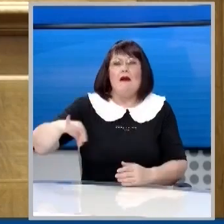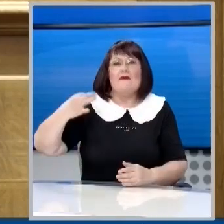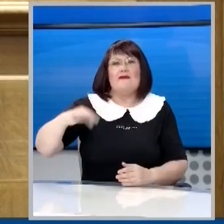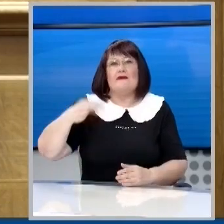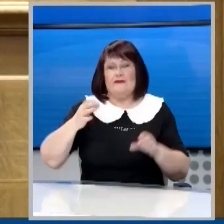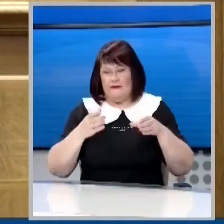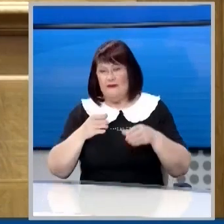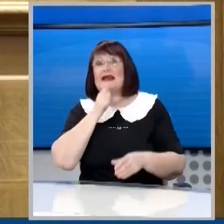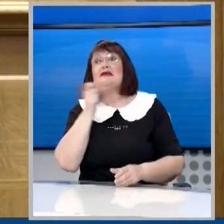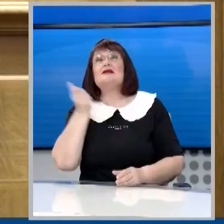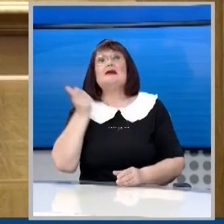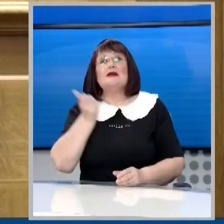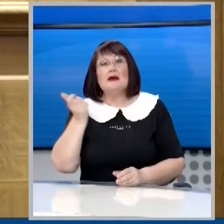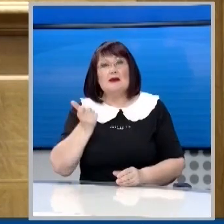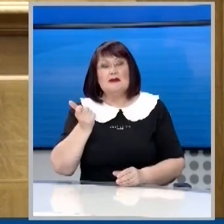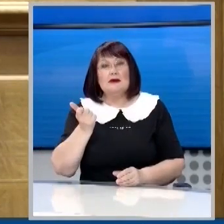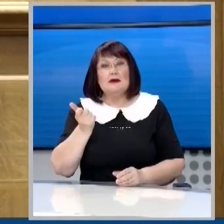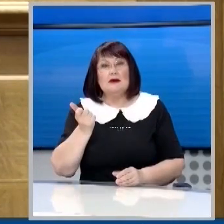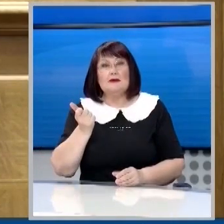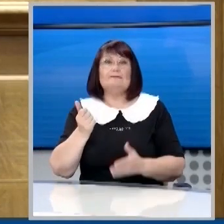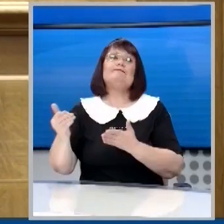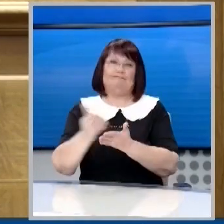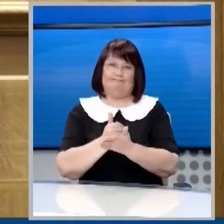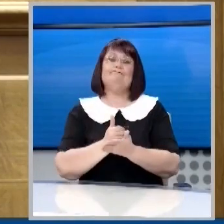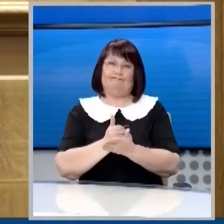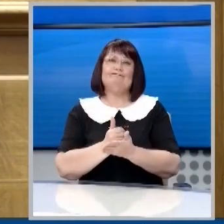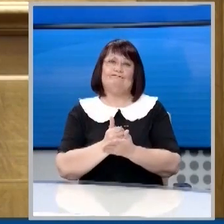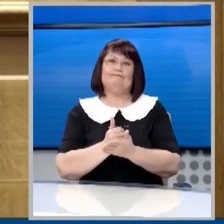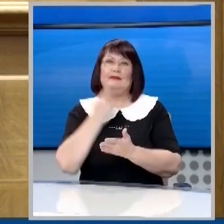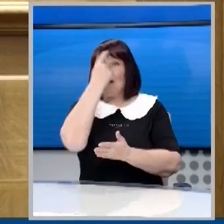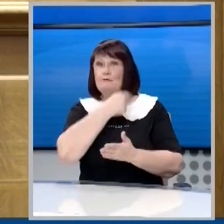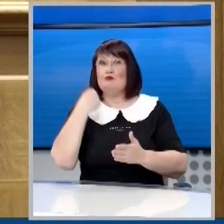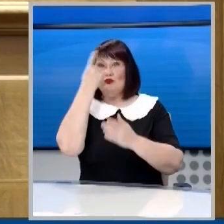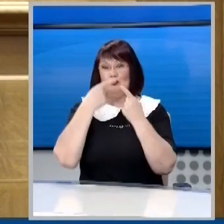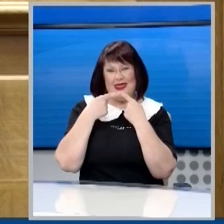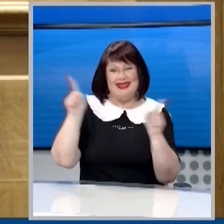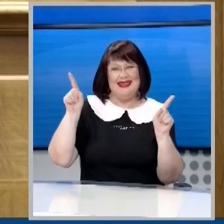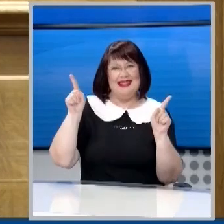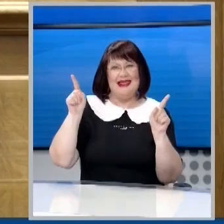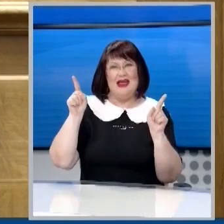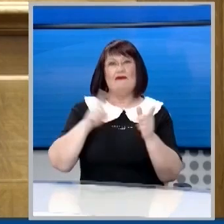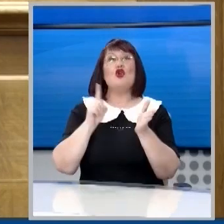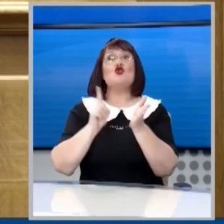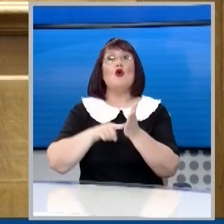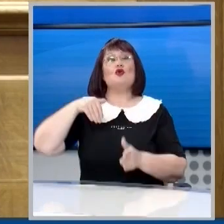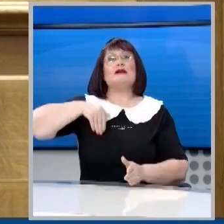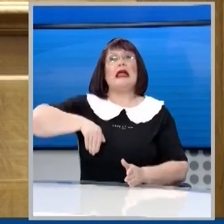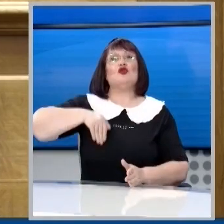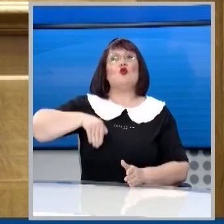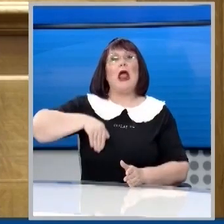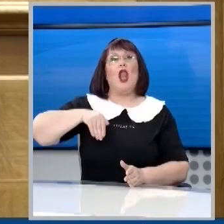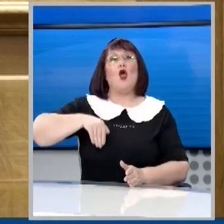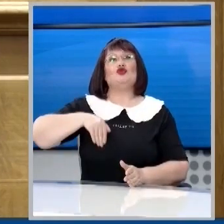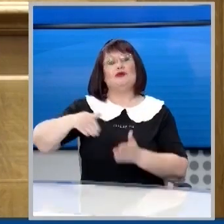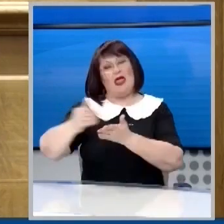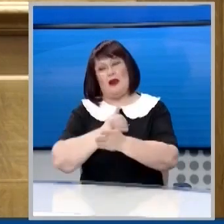ευάλωτους συνταξιούχους, οι οποίοι αδικούνται ακόμα από την προσωπική διαφορά του νόμου Κατρίκολου. Να λοιπόν,